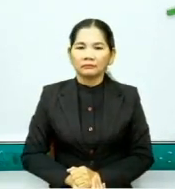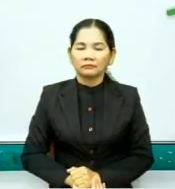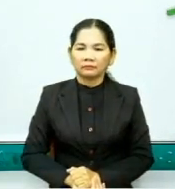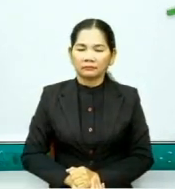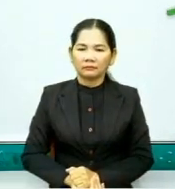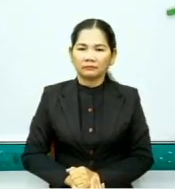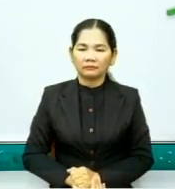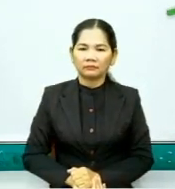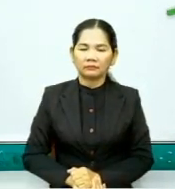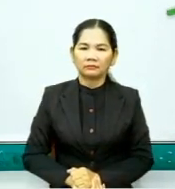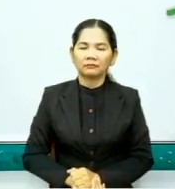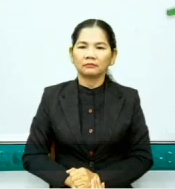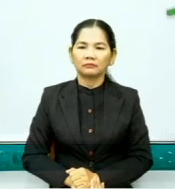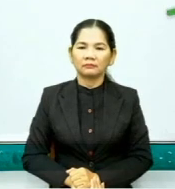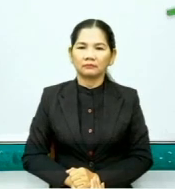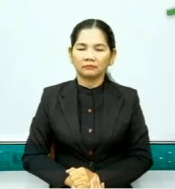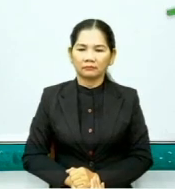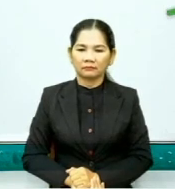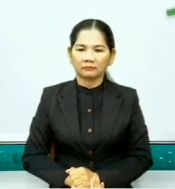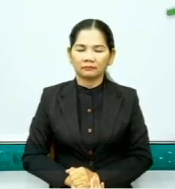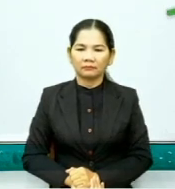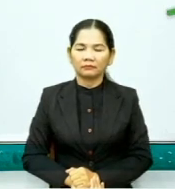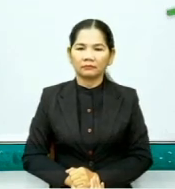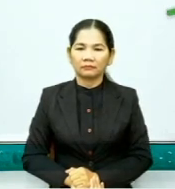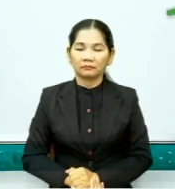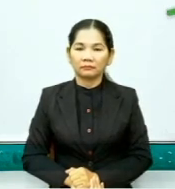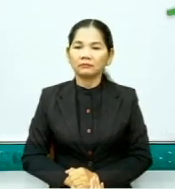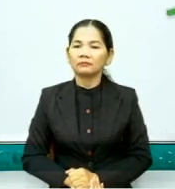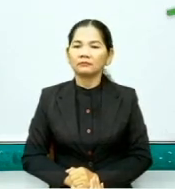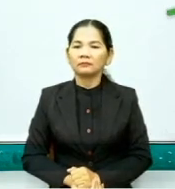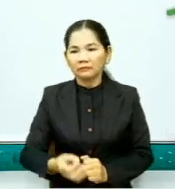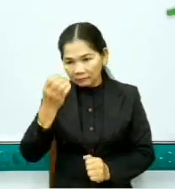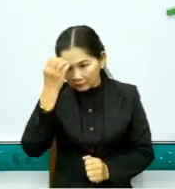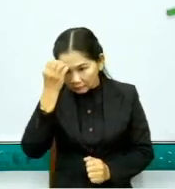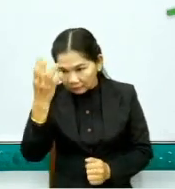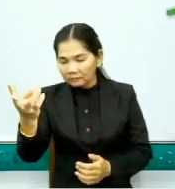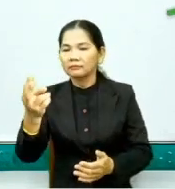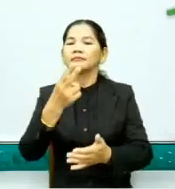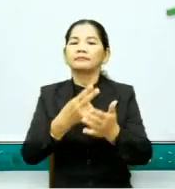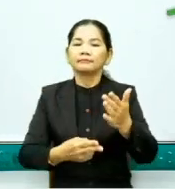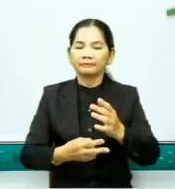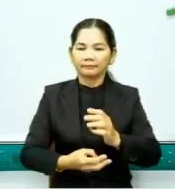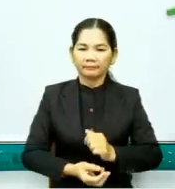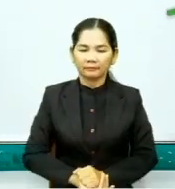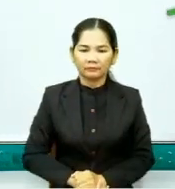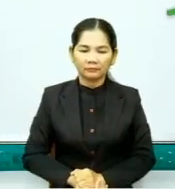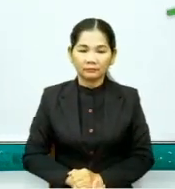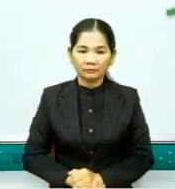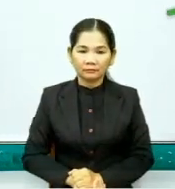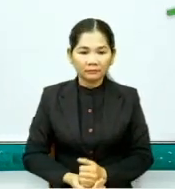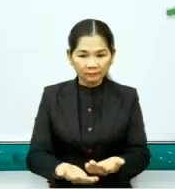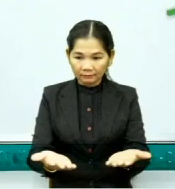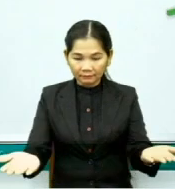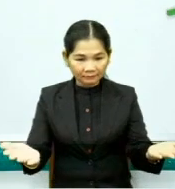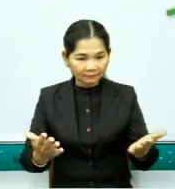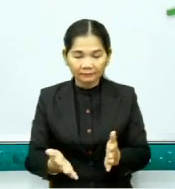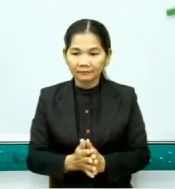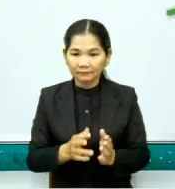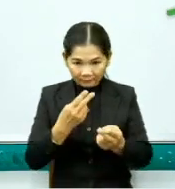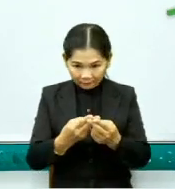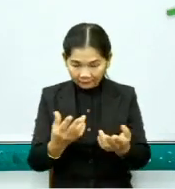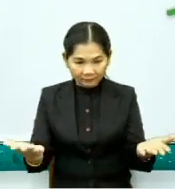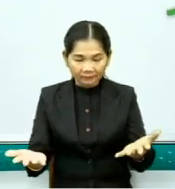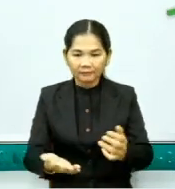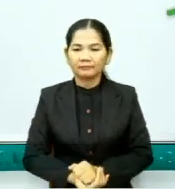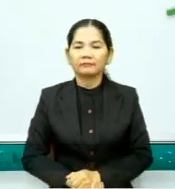kê riêp chòm, ở miền bón sạ một đó. Chà, đang bây với tớ con. Chà, mới con nát đấng con chlai prap nè